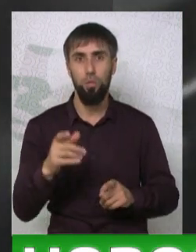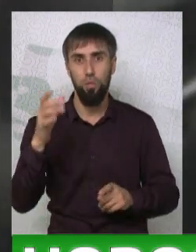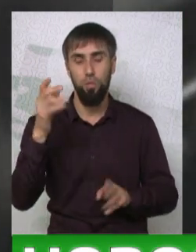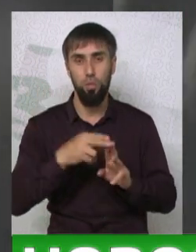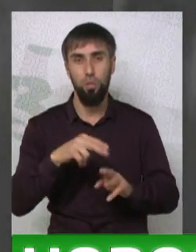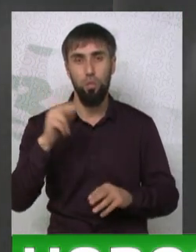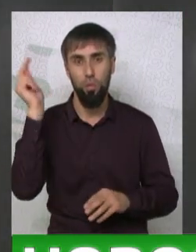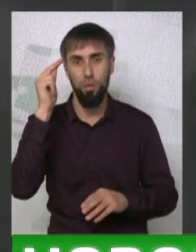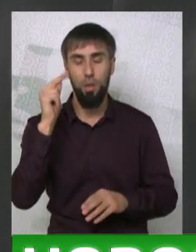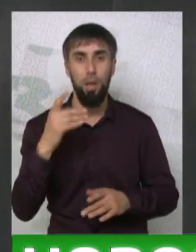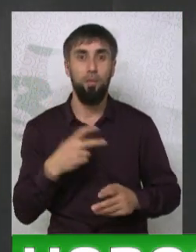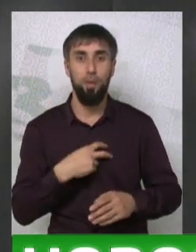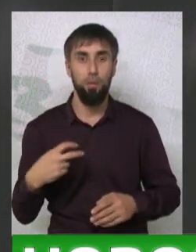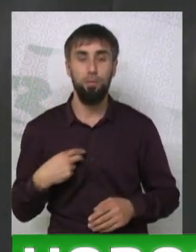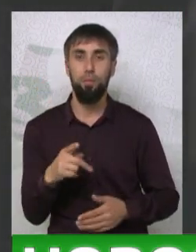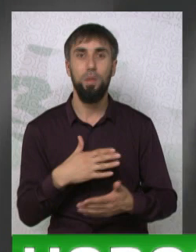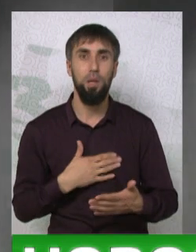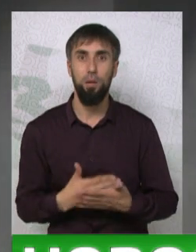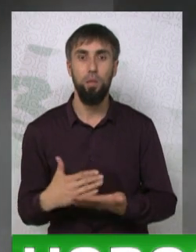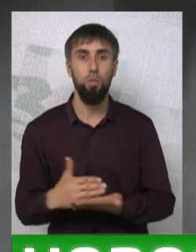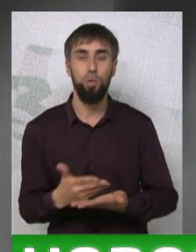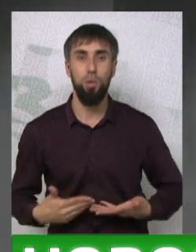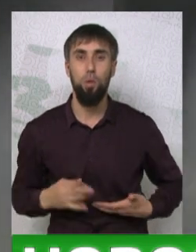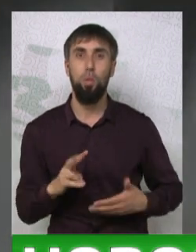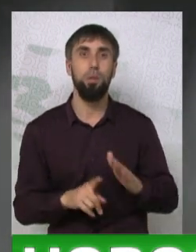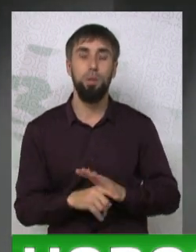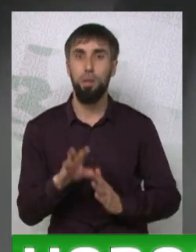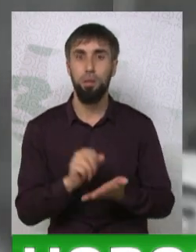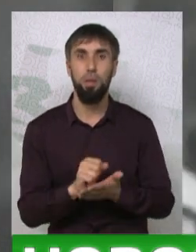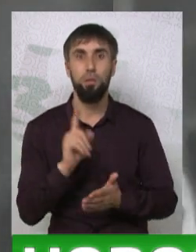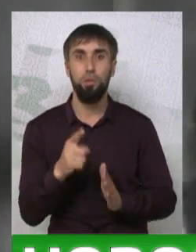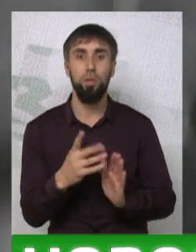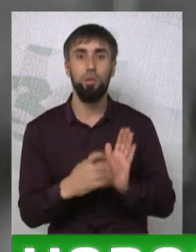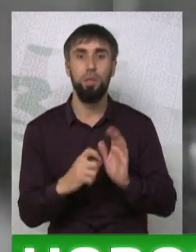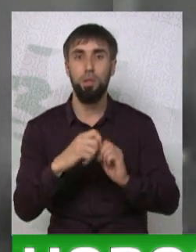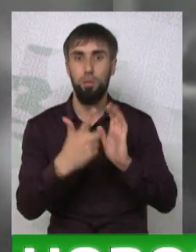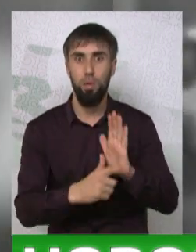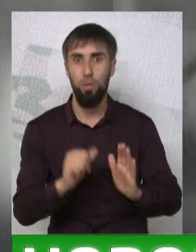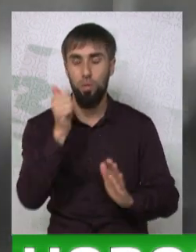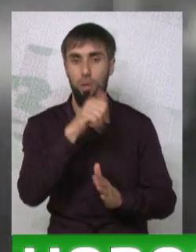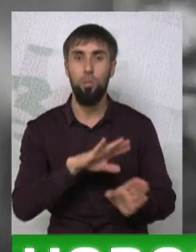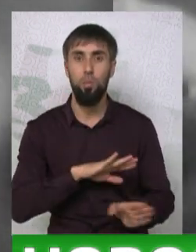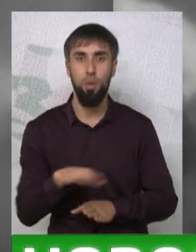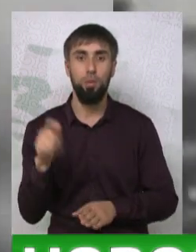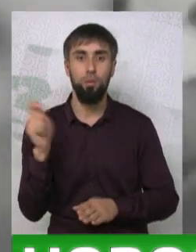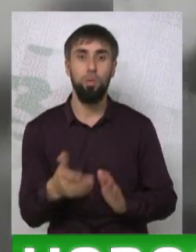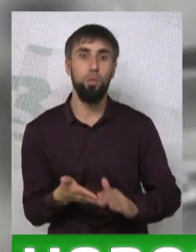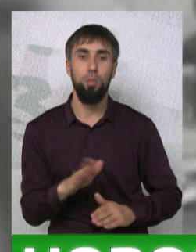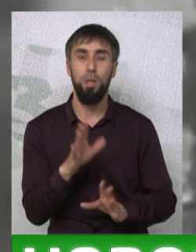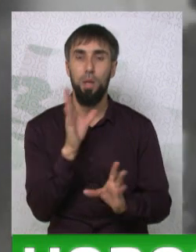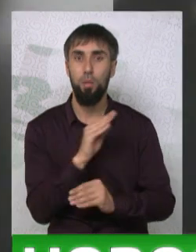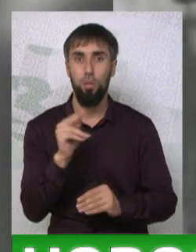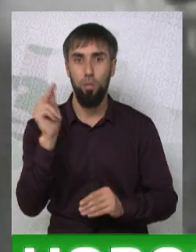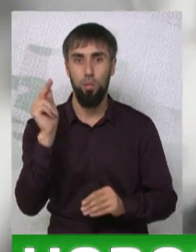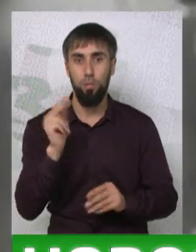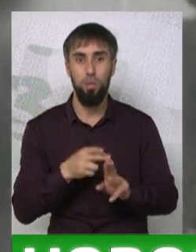во Владикавказе. Активной общественно-политической жизнью он начинает заниматься в 1917 году, после приезда домой, не успев